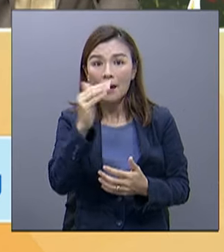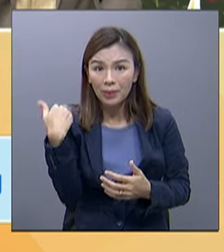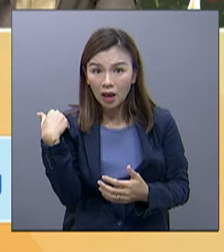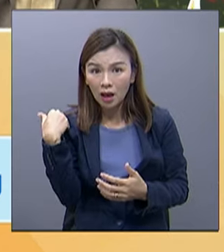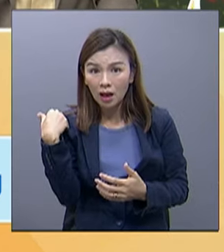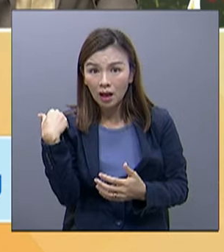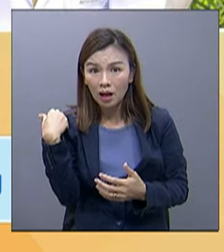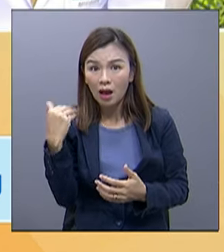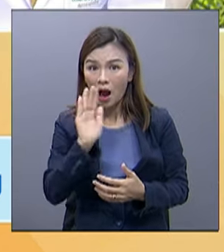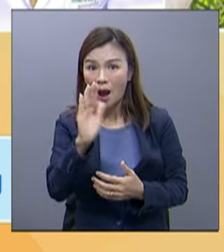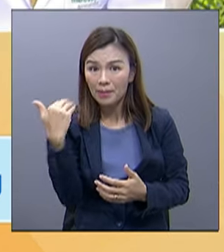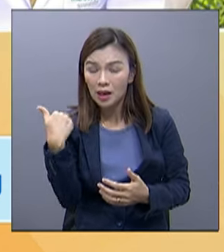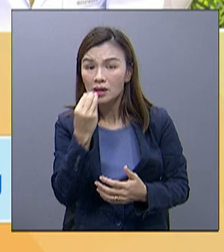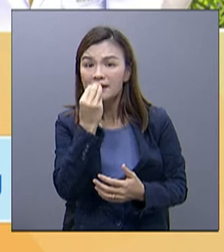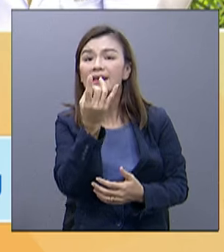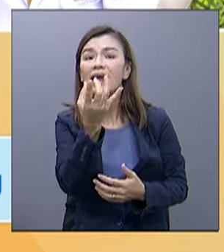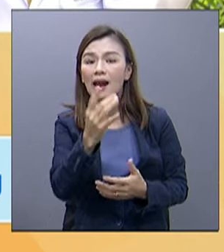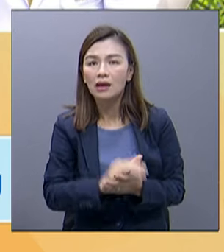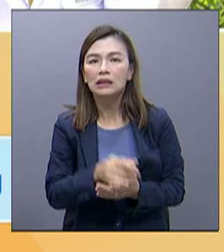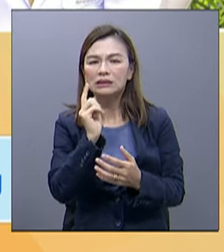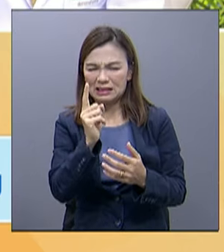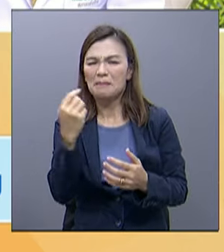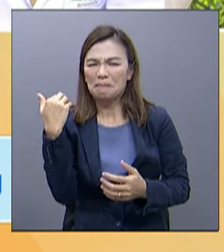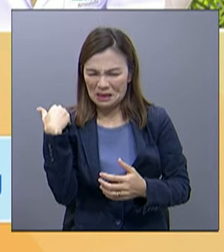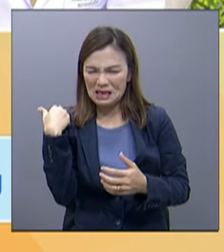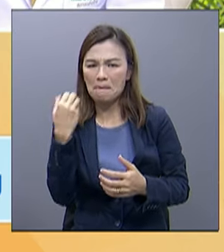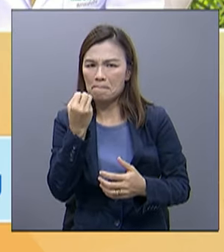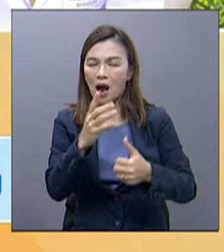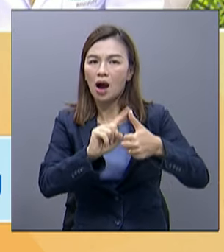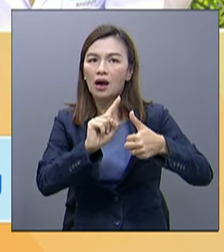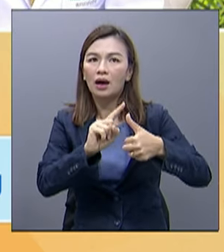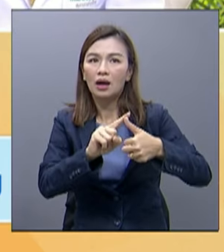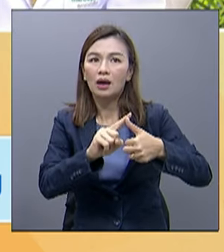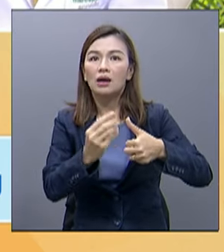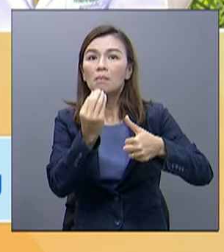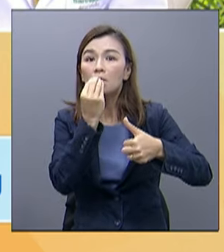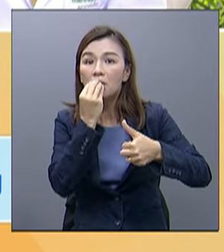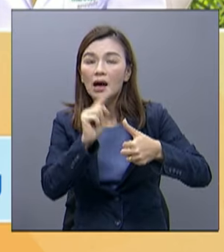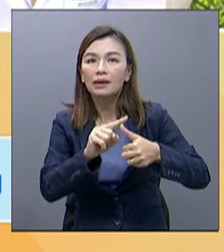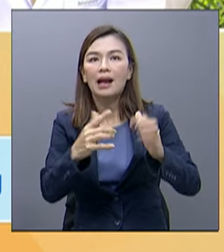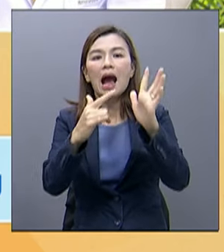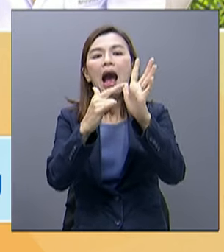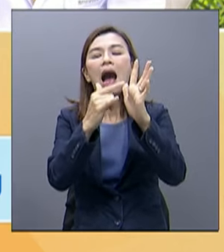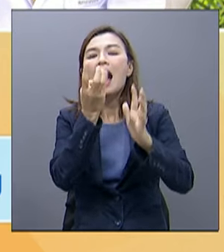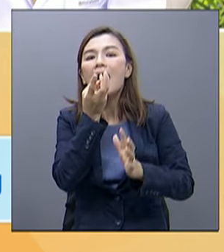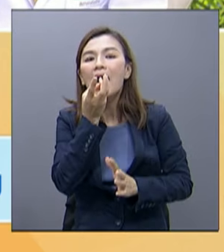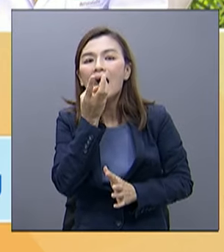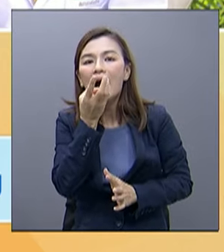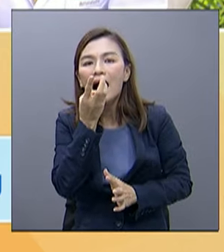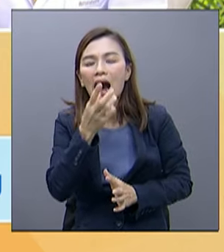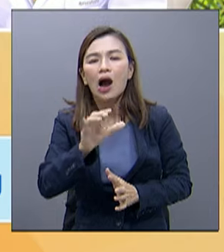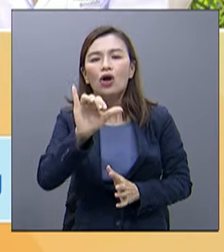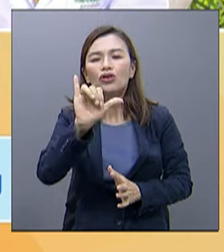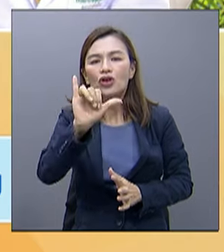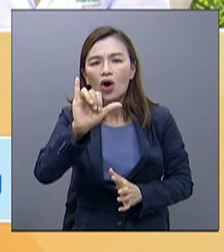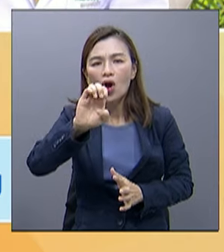ฮะอย่างเช่นอะไรครับอาจารย์ครับมีล่าสุดแล้วนะครับก็คือผลิตพัณฑ์เสริมอาหารข้าวยีสแดงโอ้นะครับเคยได้